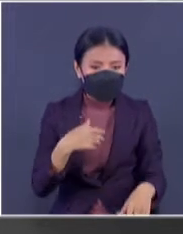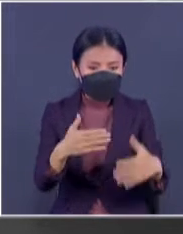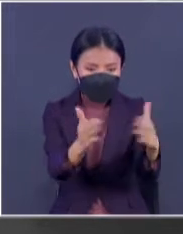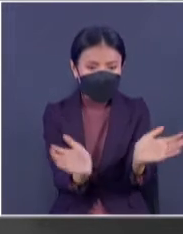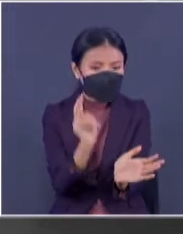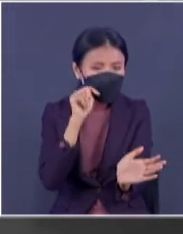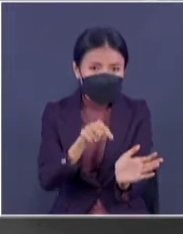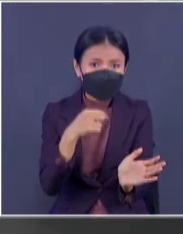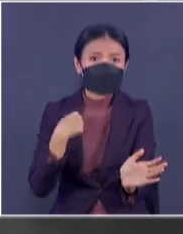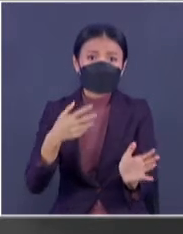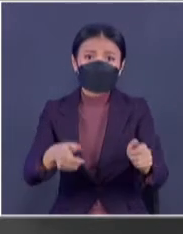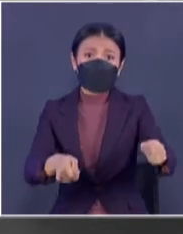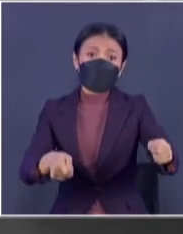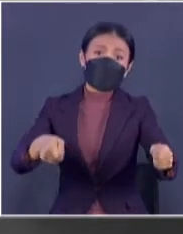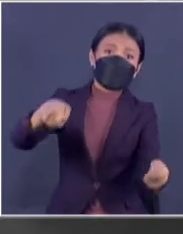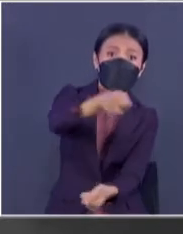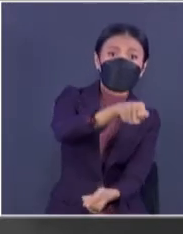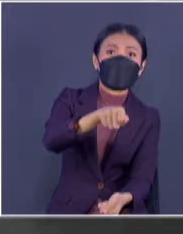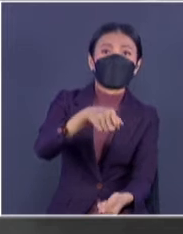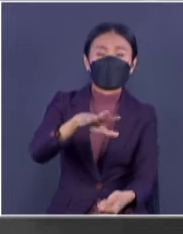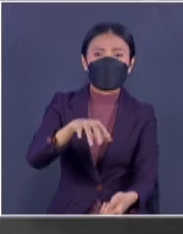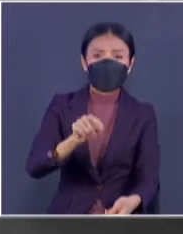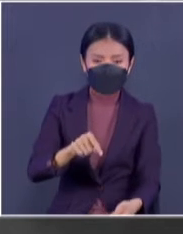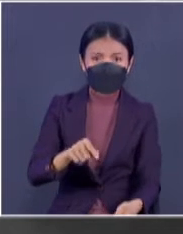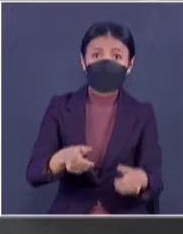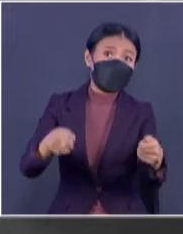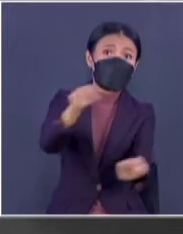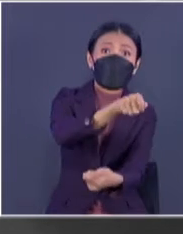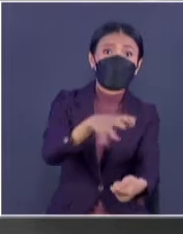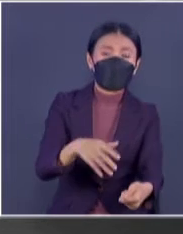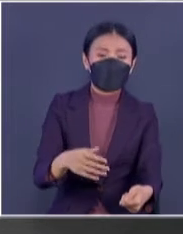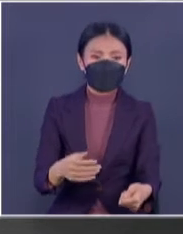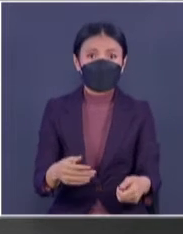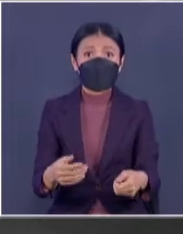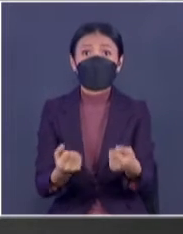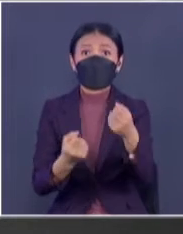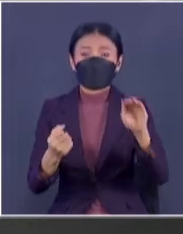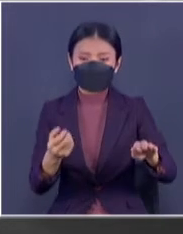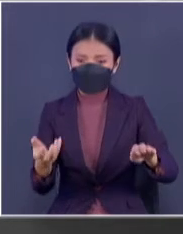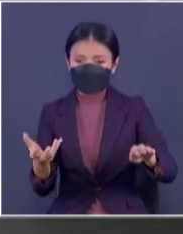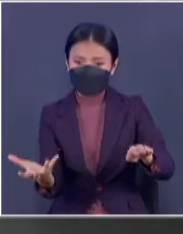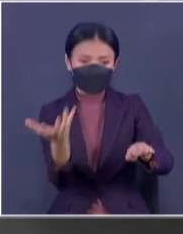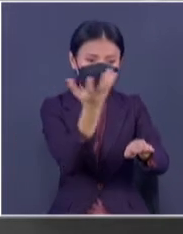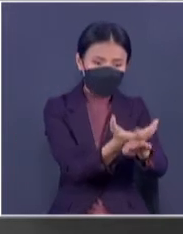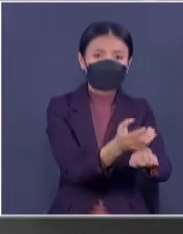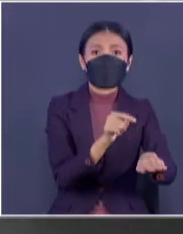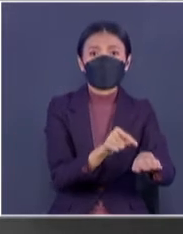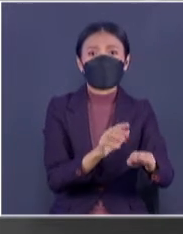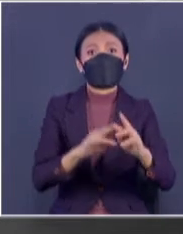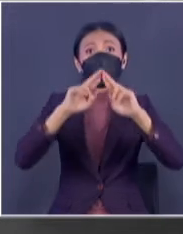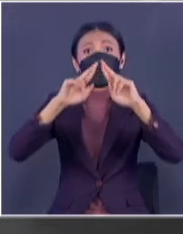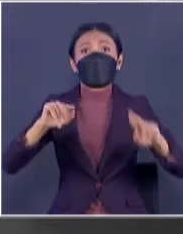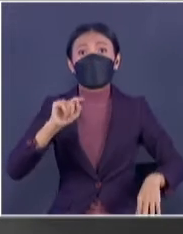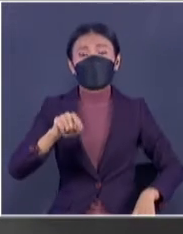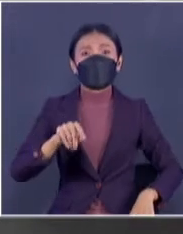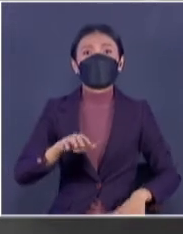ะหลังจากนั้นเนี่ยเขาก็ได้ยกอ่างบัวขึ้นรถไปอะค่ะแบบนี้เลยค่ะคุณผู้ชมเหตุการณ์นี้เกิดขึ้นหน้าร้านซาลาเปาบน